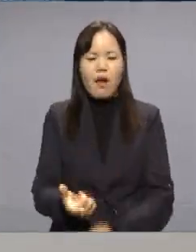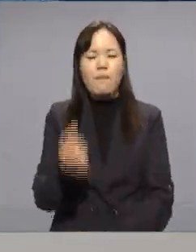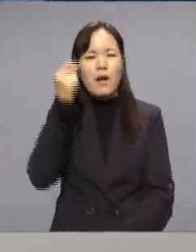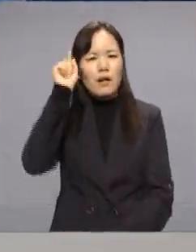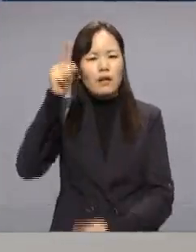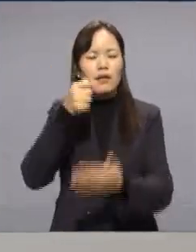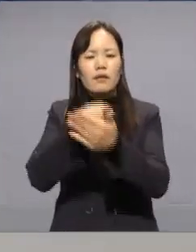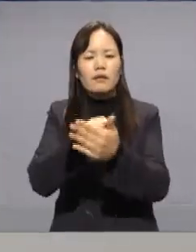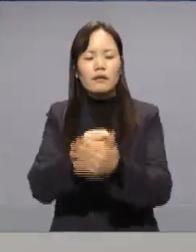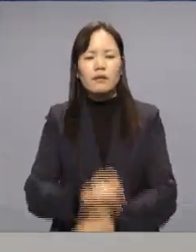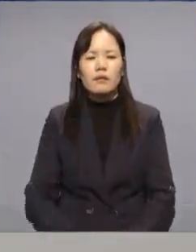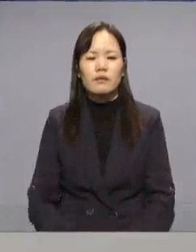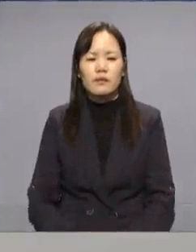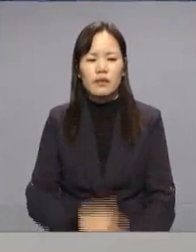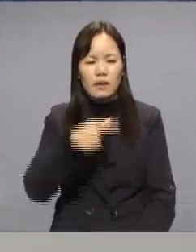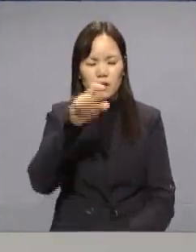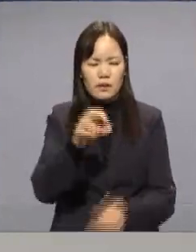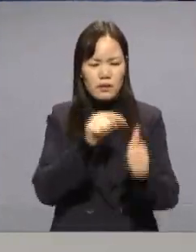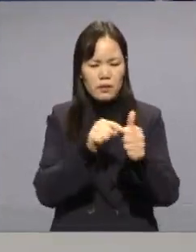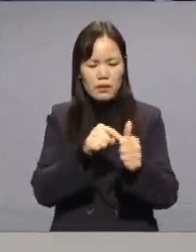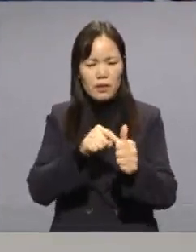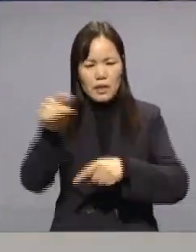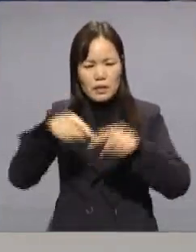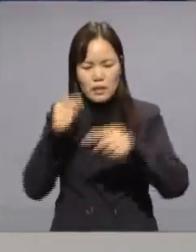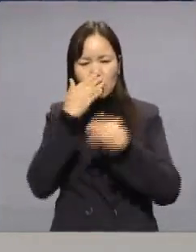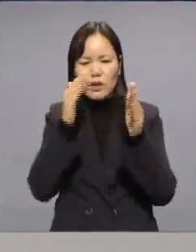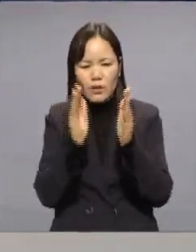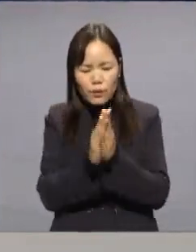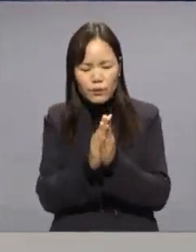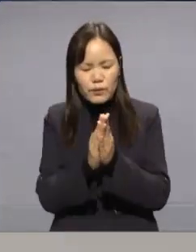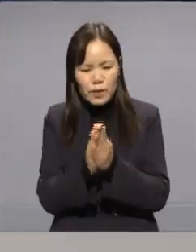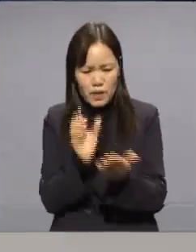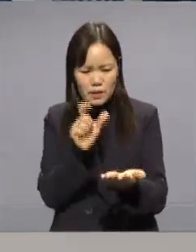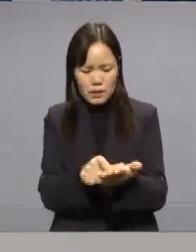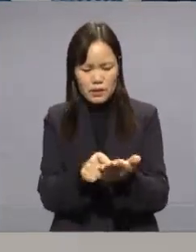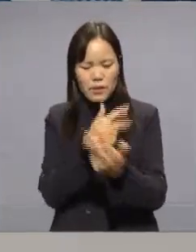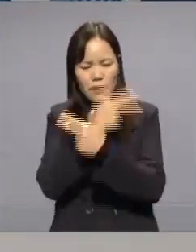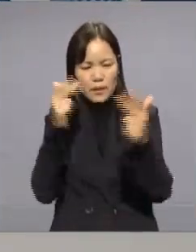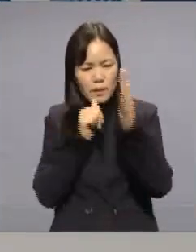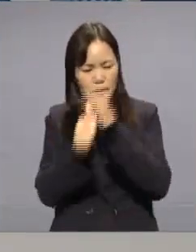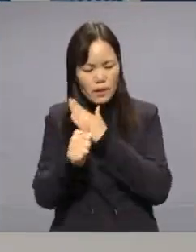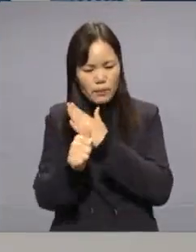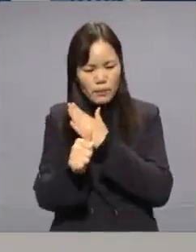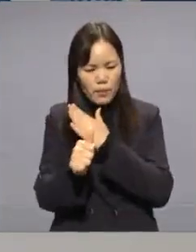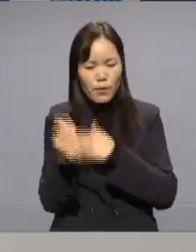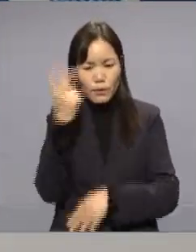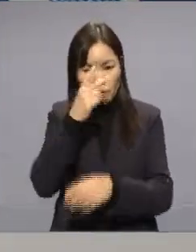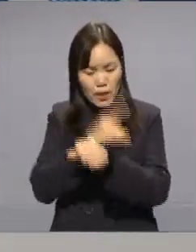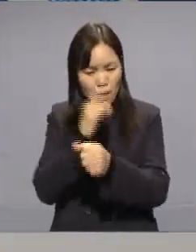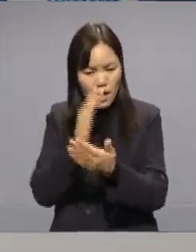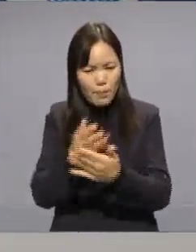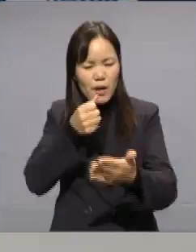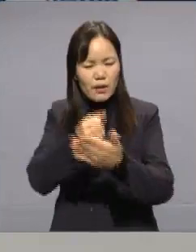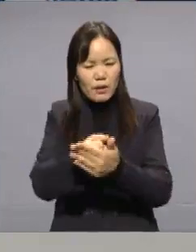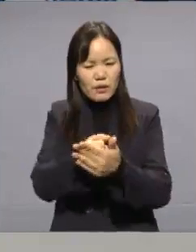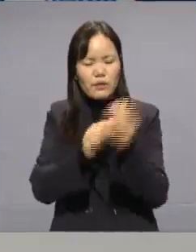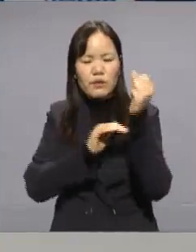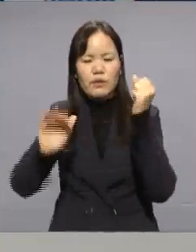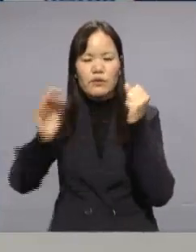결정됩니다. 정 실장과 정치적 공동체로 적시된 이 대표 수사에 중대 분수령이 될 전망입니다. 이상호